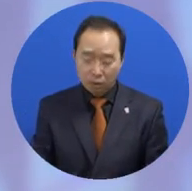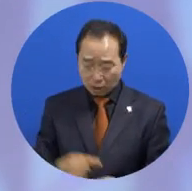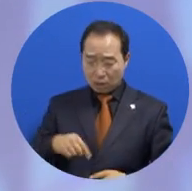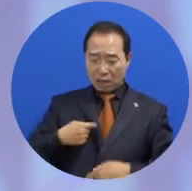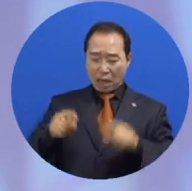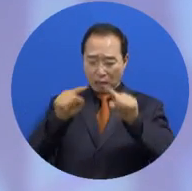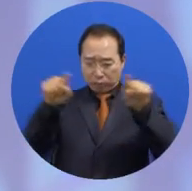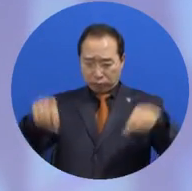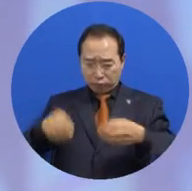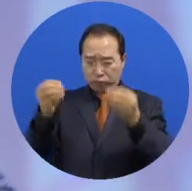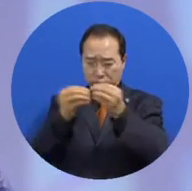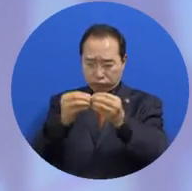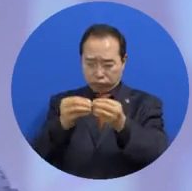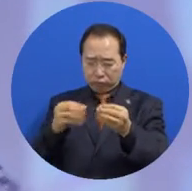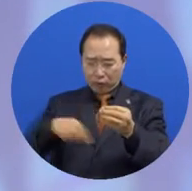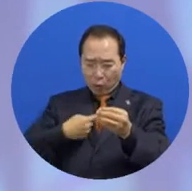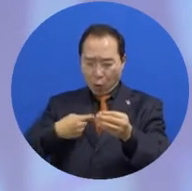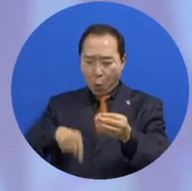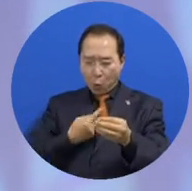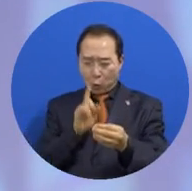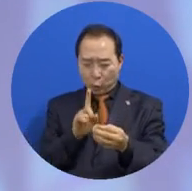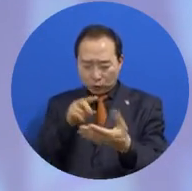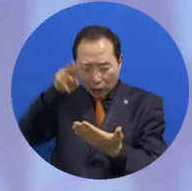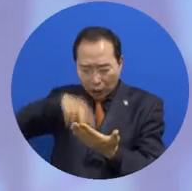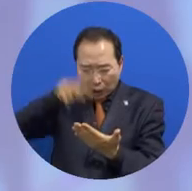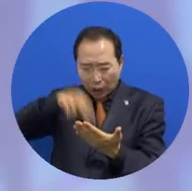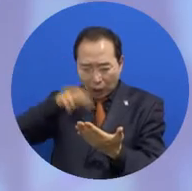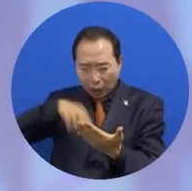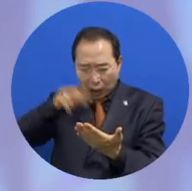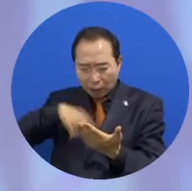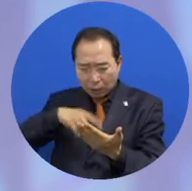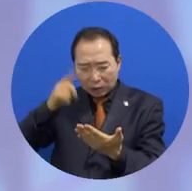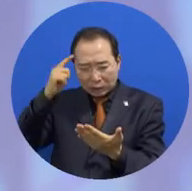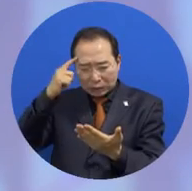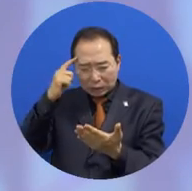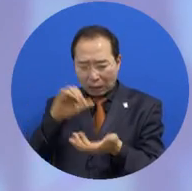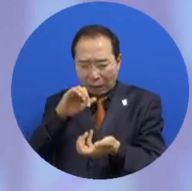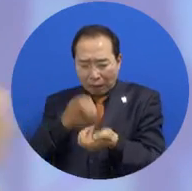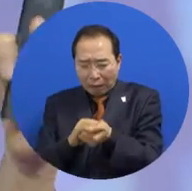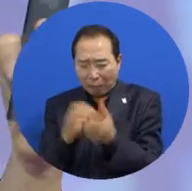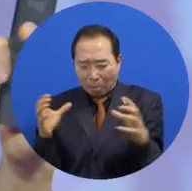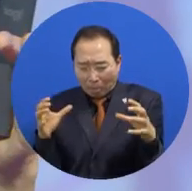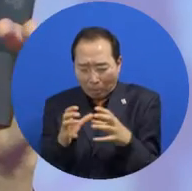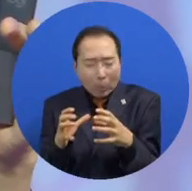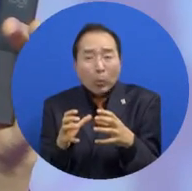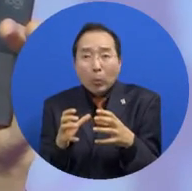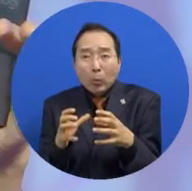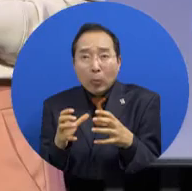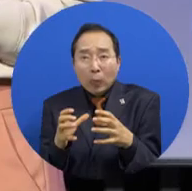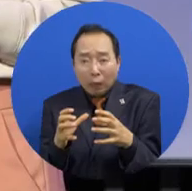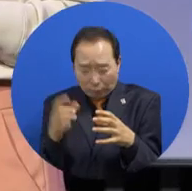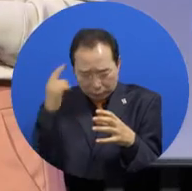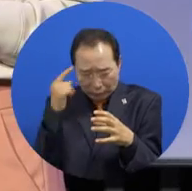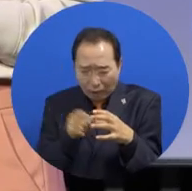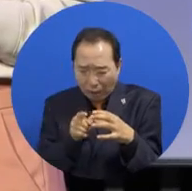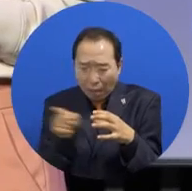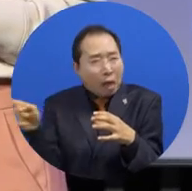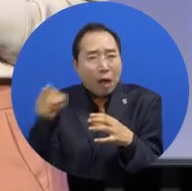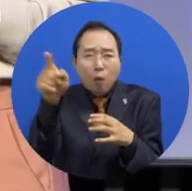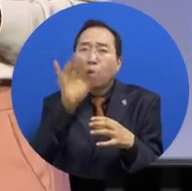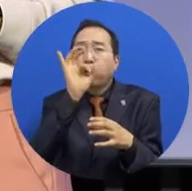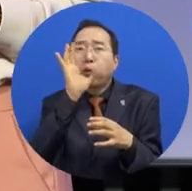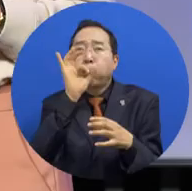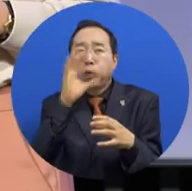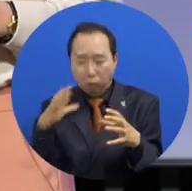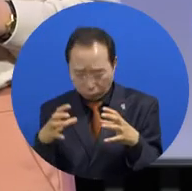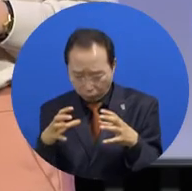그 뭐라고 할까 이게 그 안에서 맴돌아요. 그래서 이게 이쪽을 뚫고 나가지를 못해요. 그건 누구나 다